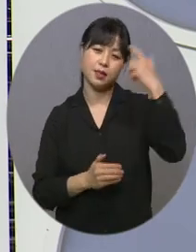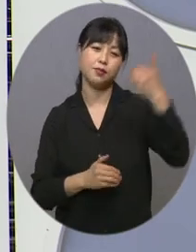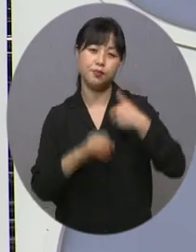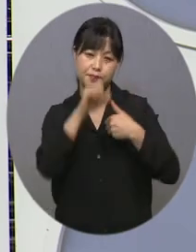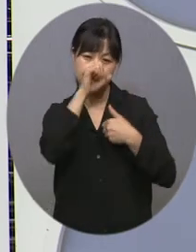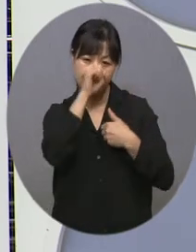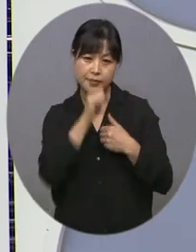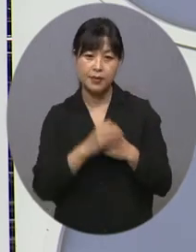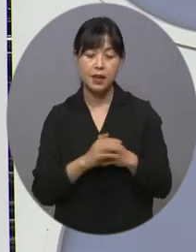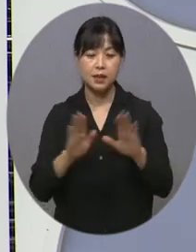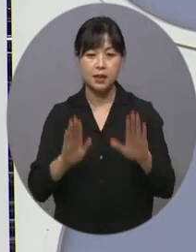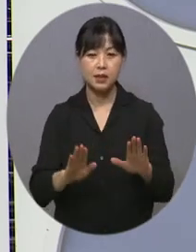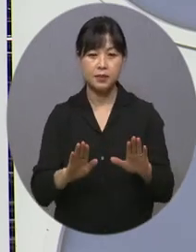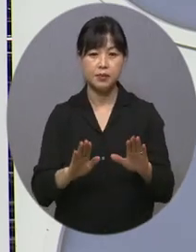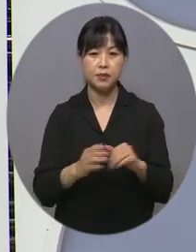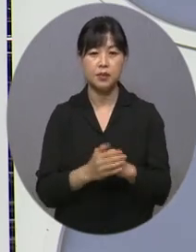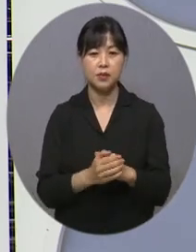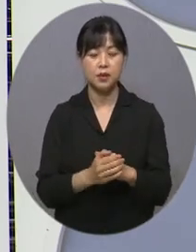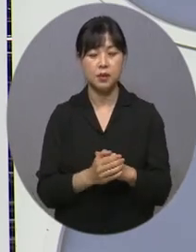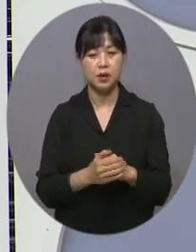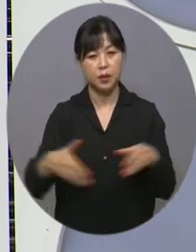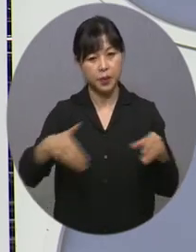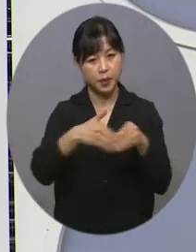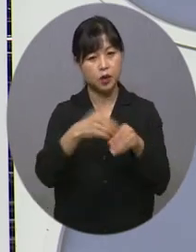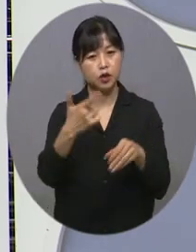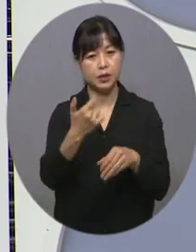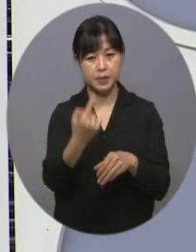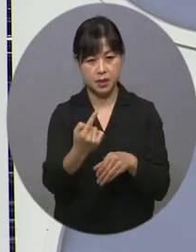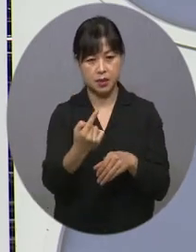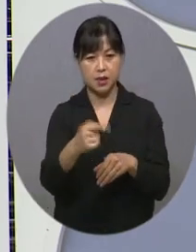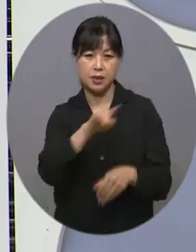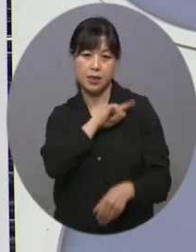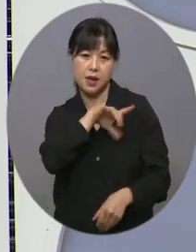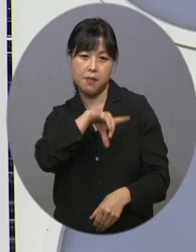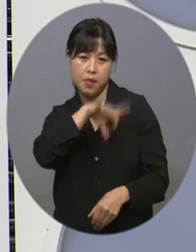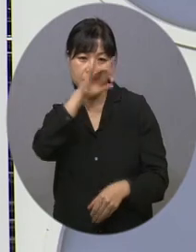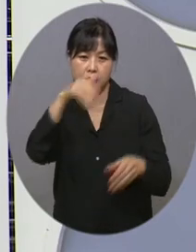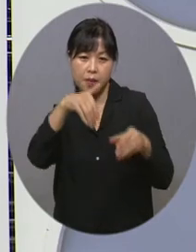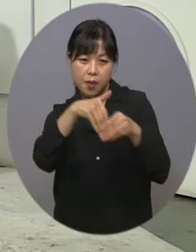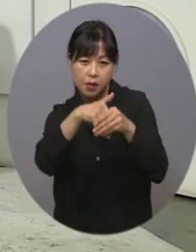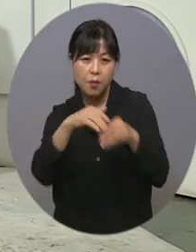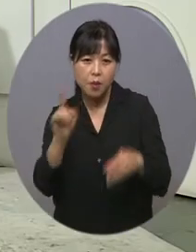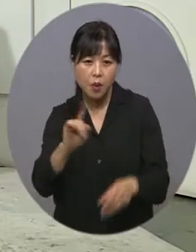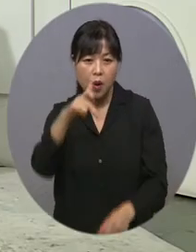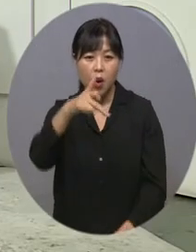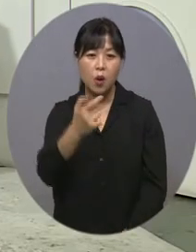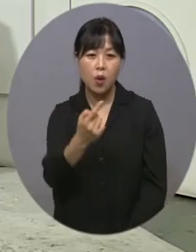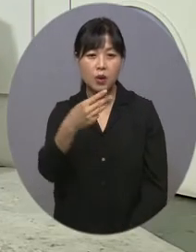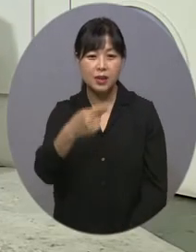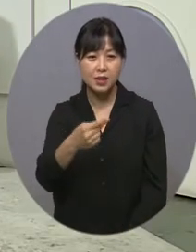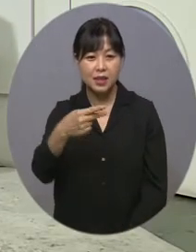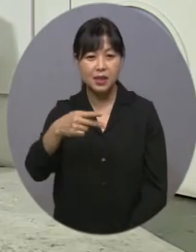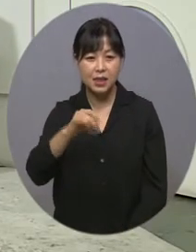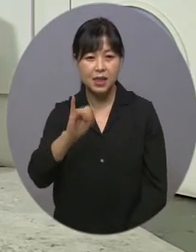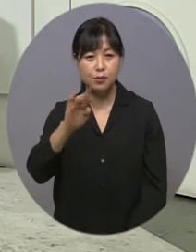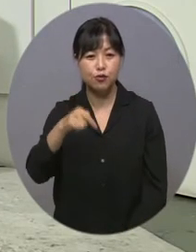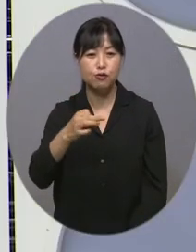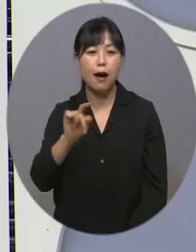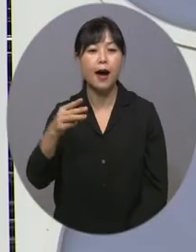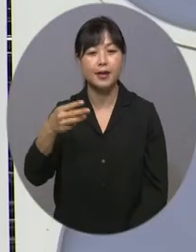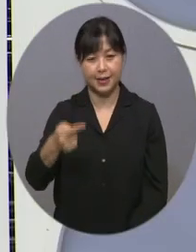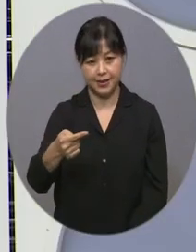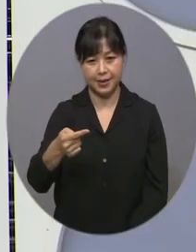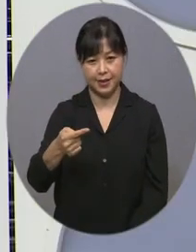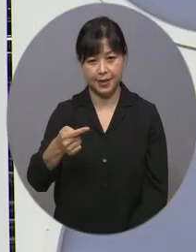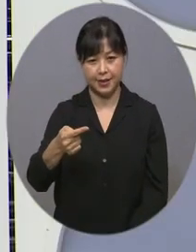61년도니까 저희가 첫째 아프리카 국가 중 제일 먼저 수교한 국가가 코트디바르입니다. 아. 예, 그래서